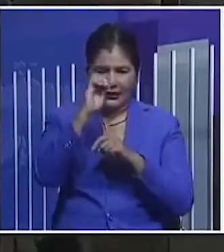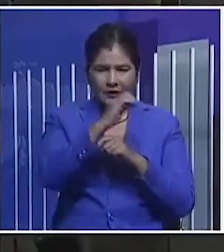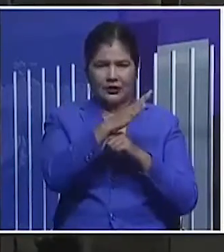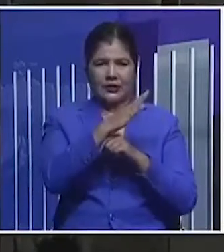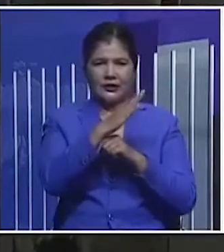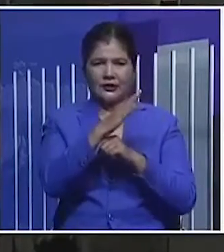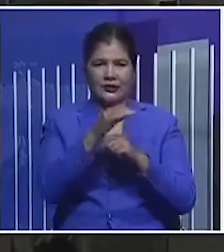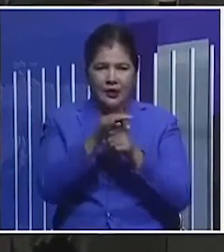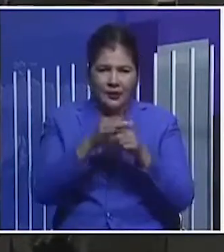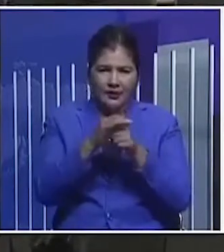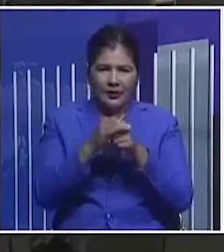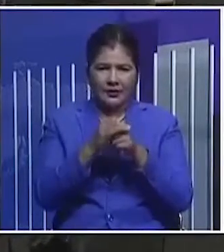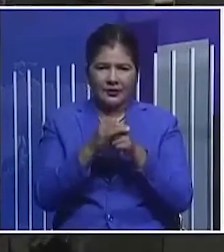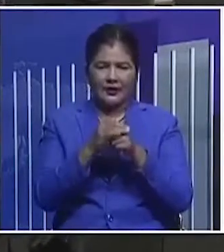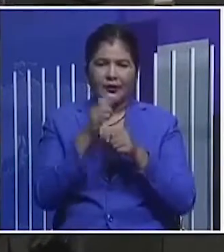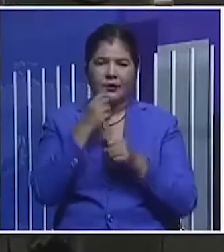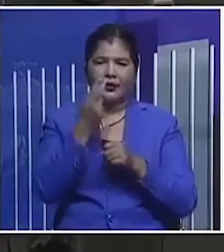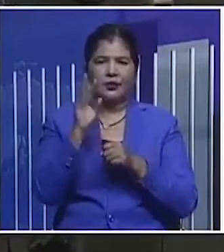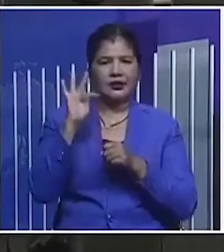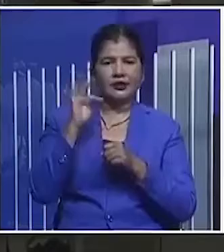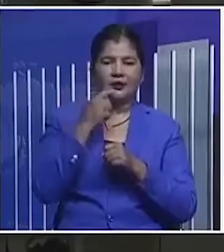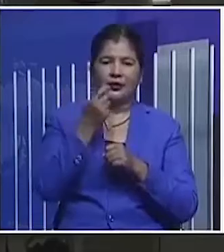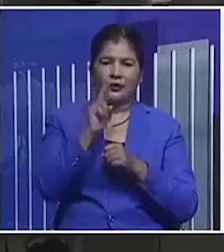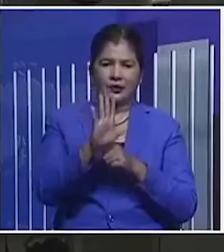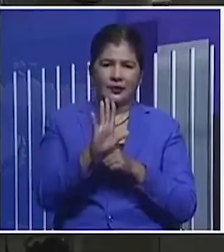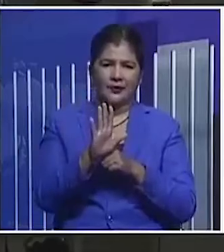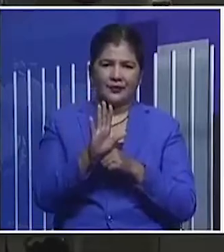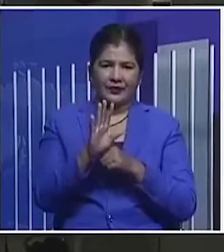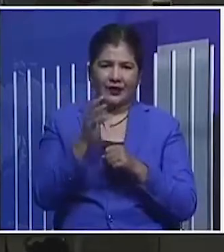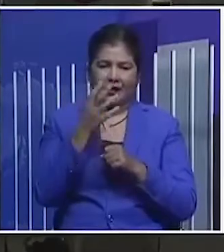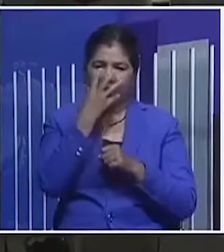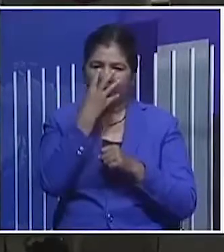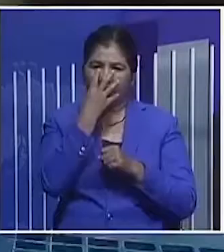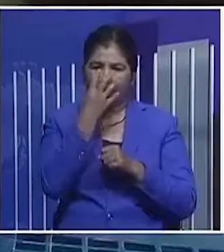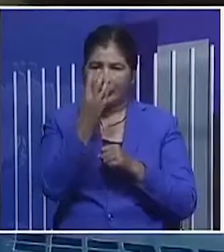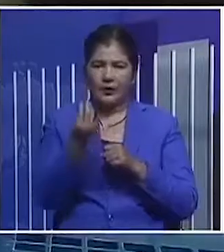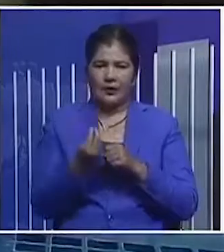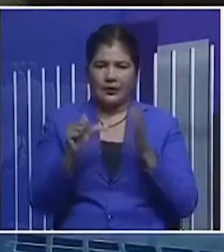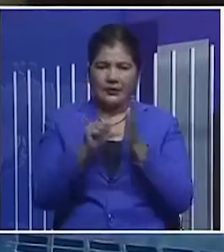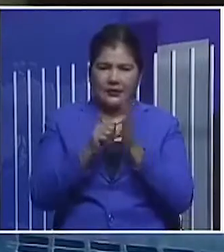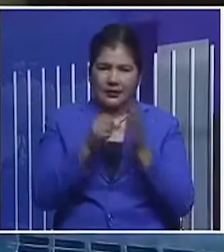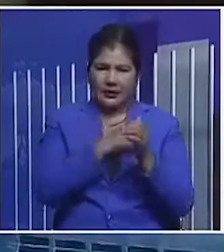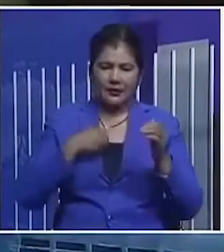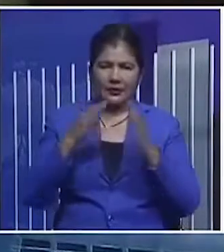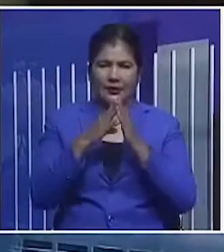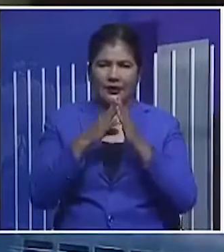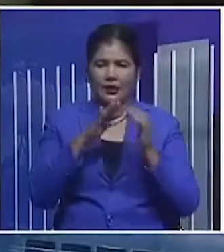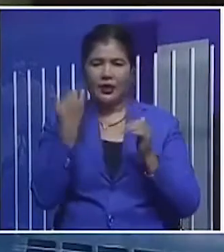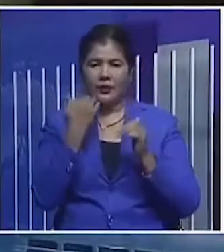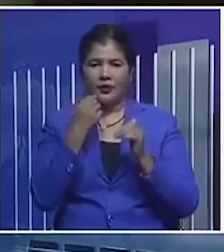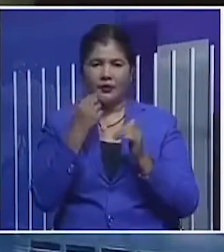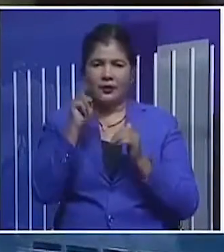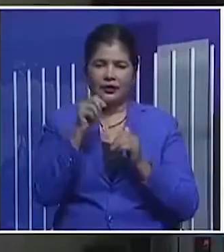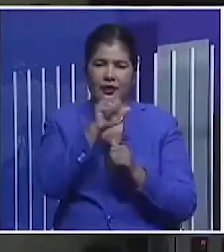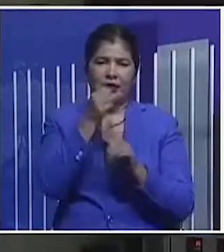निमित्त व्यवस्थापक दशरथ श्रेष्ठले बताउनुभयो। अक्सिजन अभावमा जिल्ला अस्पताल आएका कसैको पनि ज्यान गुमाउनु नपर्ने